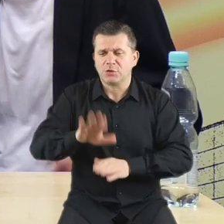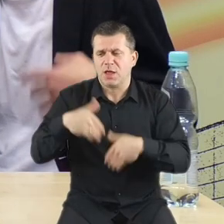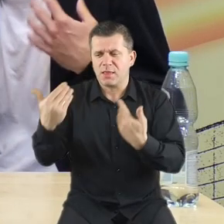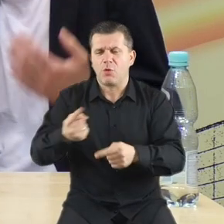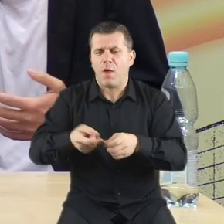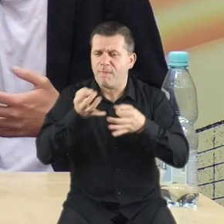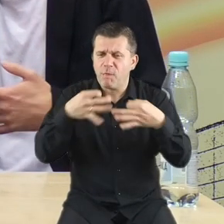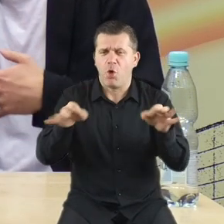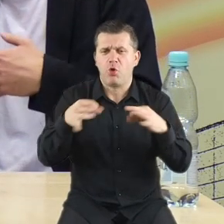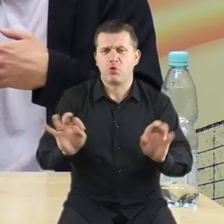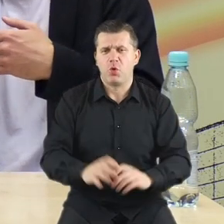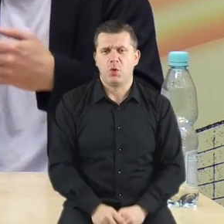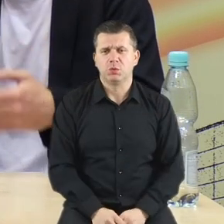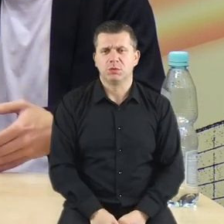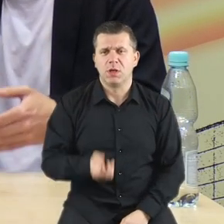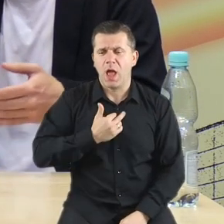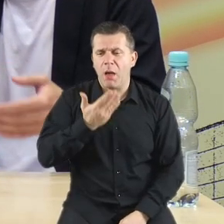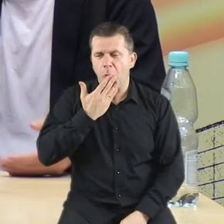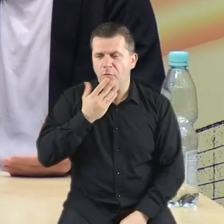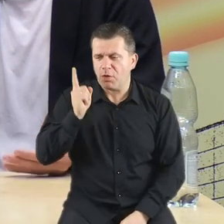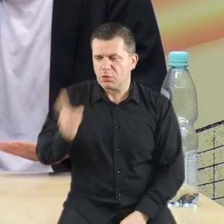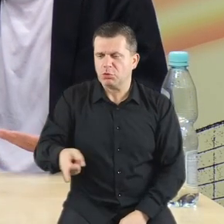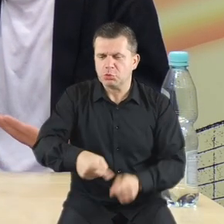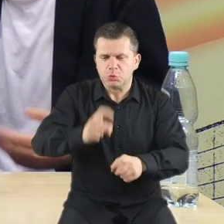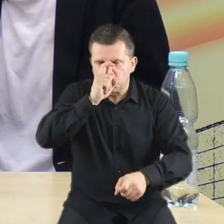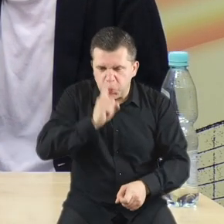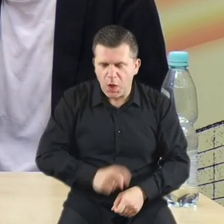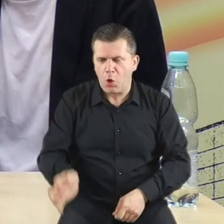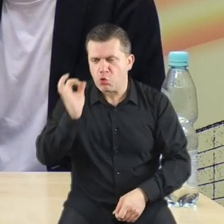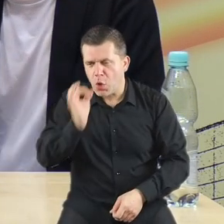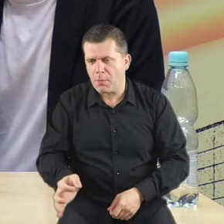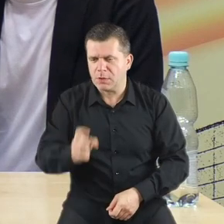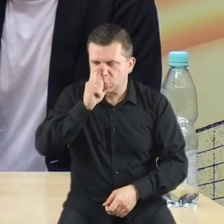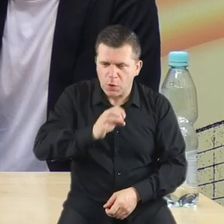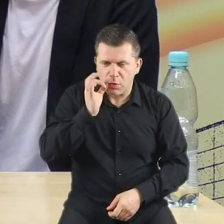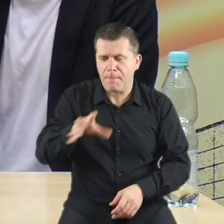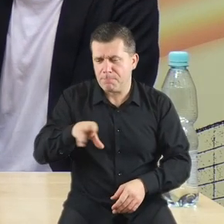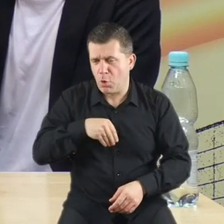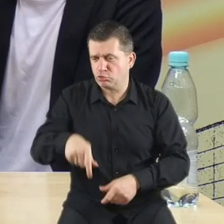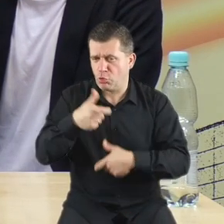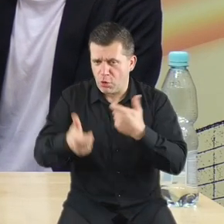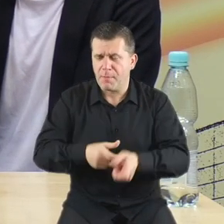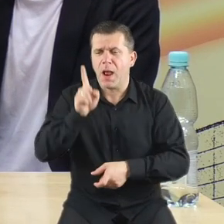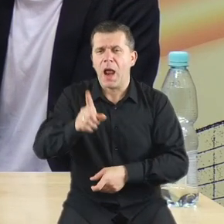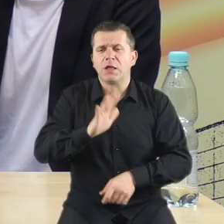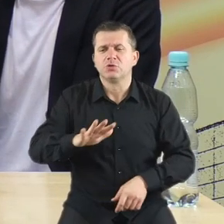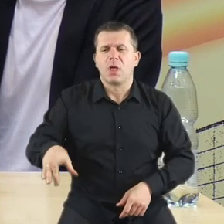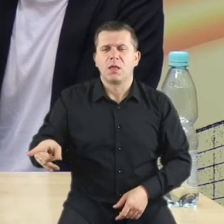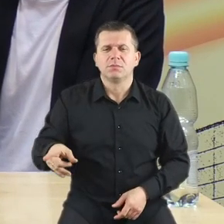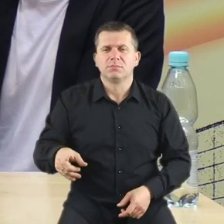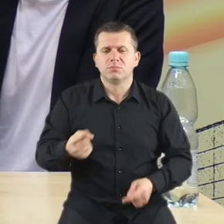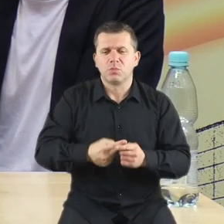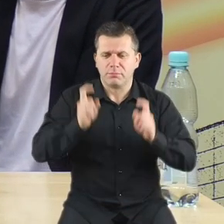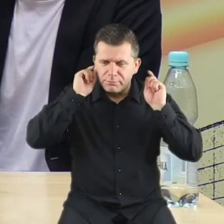takie mówienie im, co jest złe, co jest dobre, no można to oczywiście robić, ale tak dzieci głównie, przynajmniej takie z